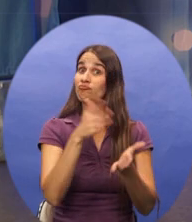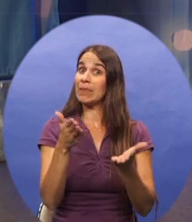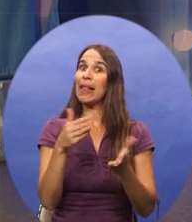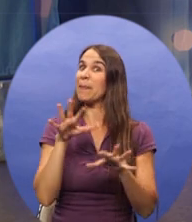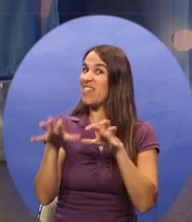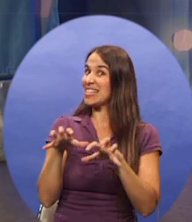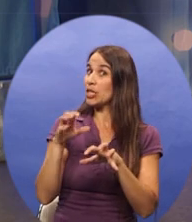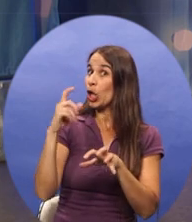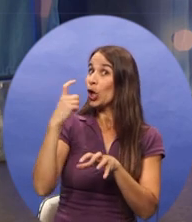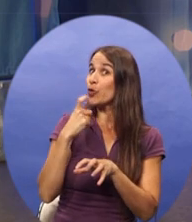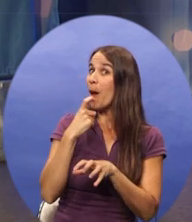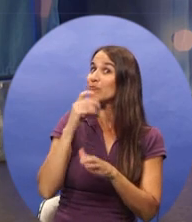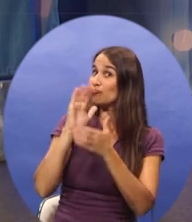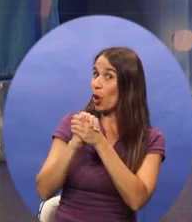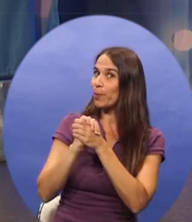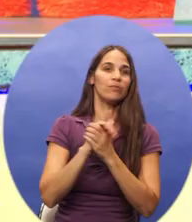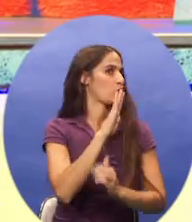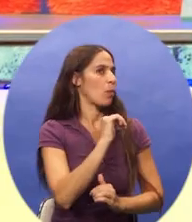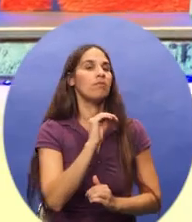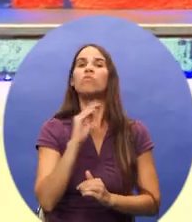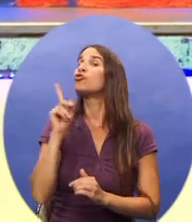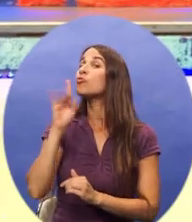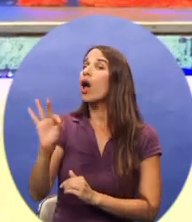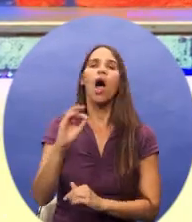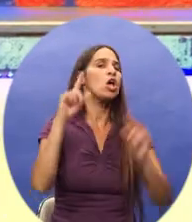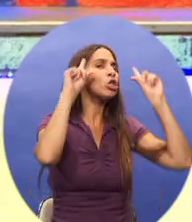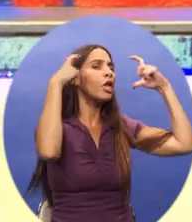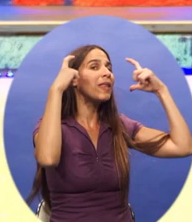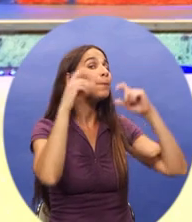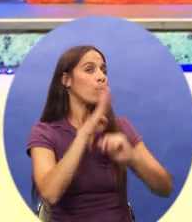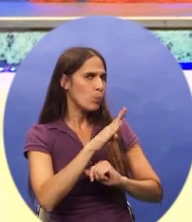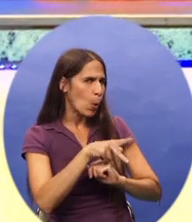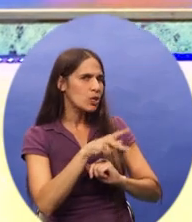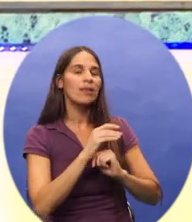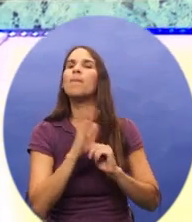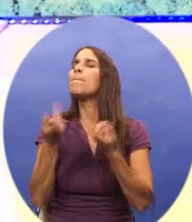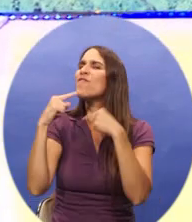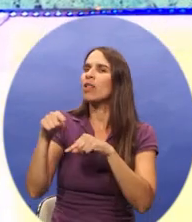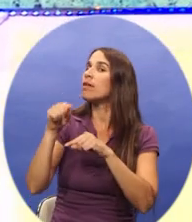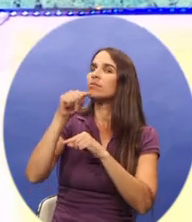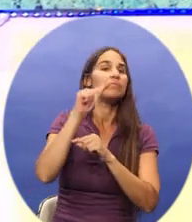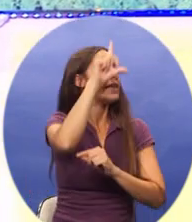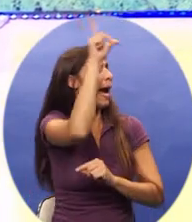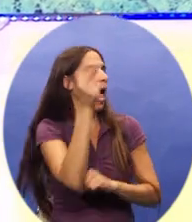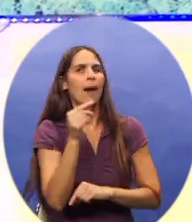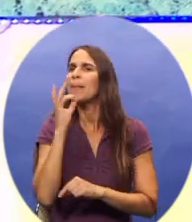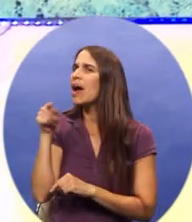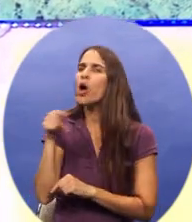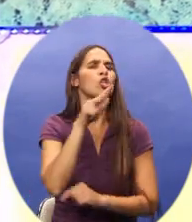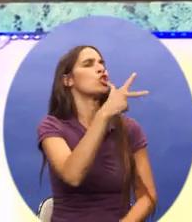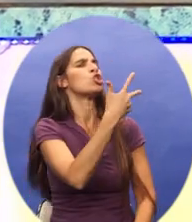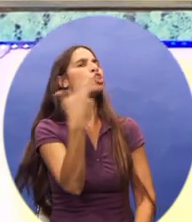הראשונה, מפלצת כתומה, שלום לך. שלום. מה שמך? שבתאי פרוכשטיין. מאיפה אתה? מהירח. בן